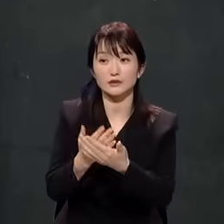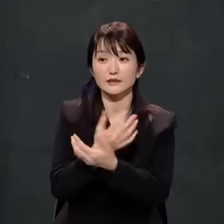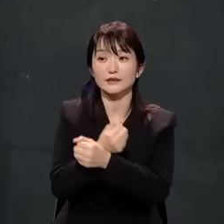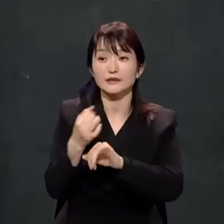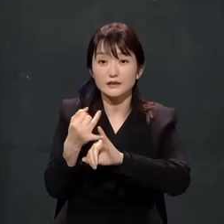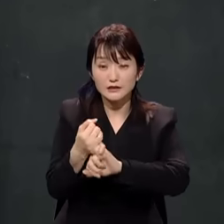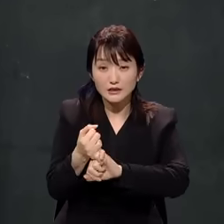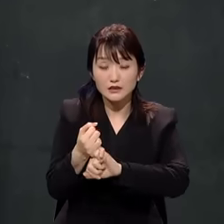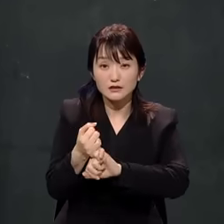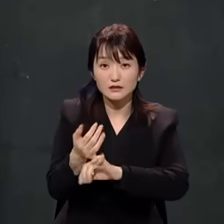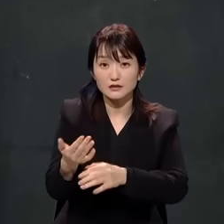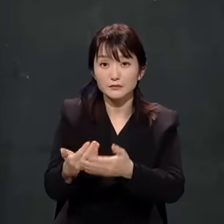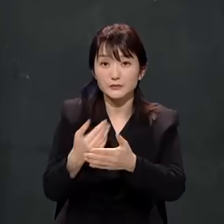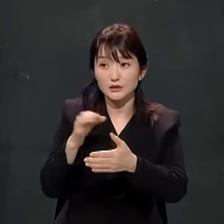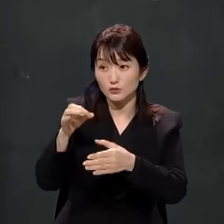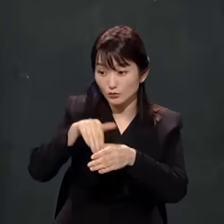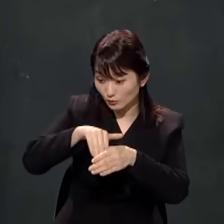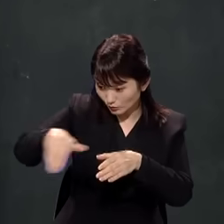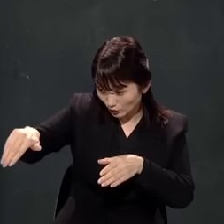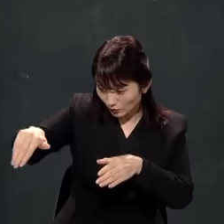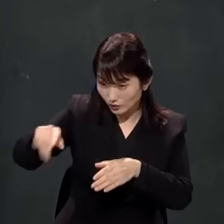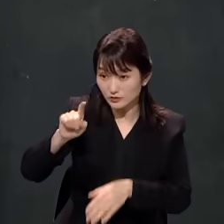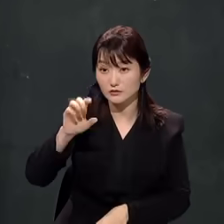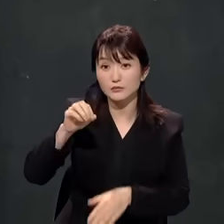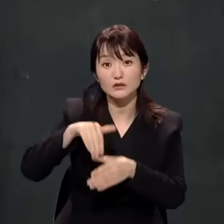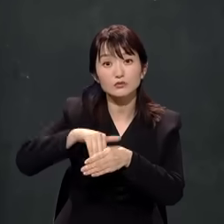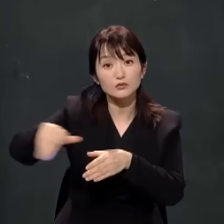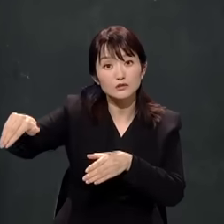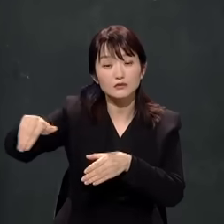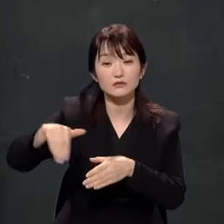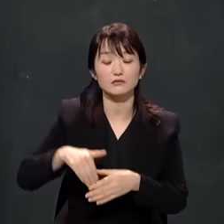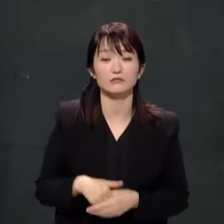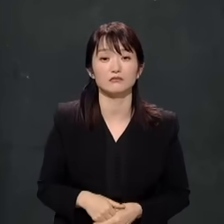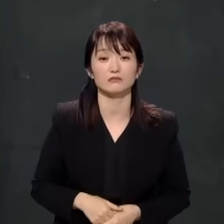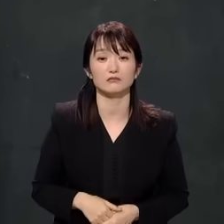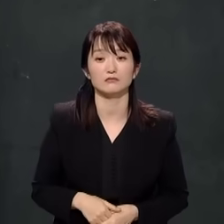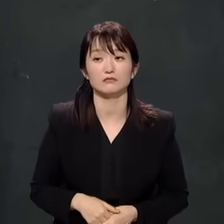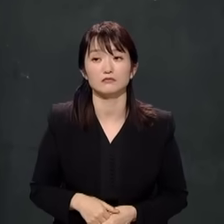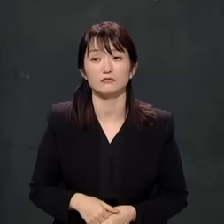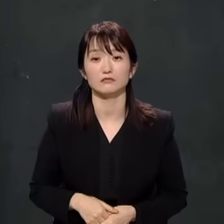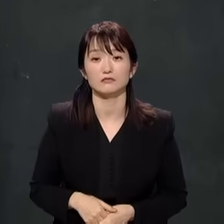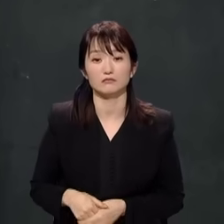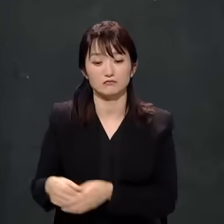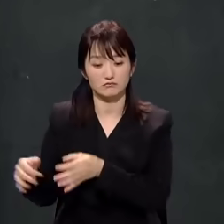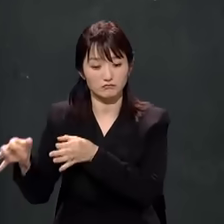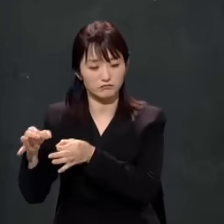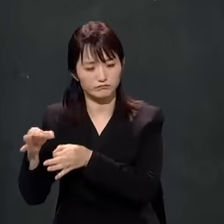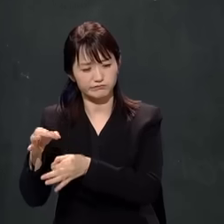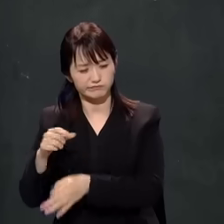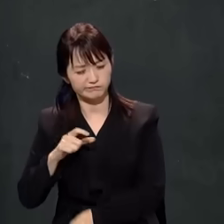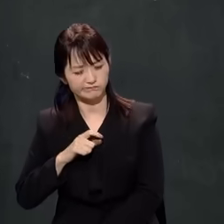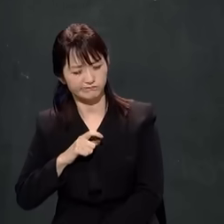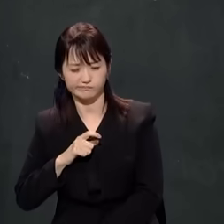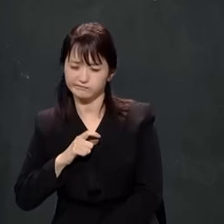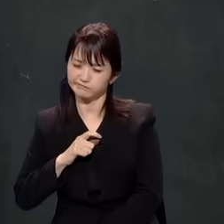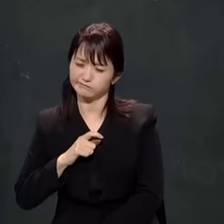미리 보내겠다고 실제로 10만 원도 입금을 했다라는 겁니다. 그런데도 성매매업소에서 뭔가 이상했겠죠. 문자 메시지만 들컥